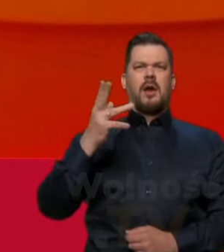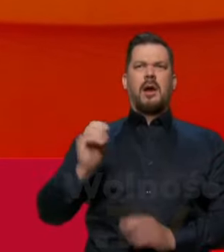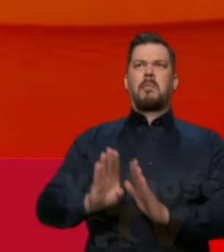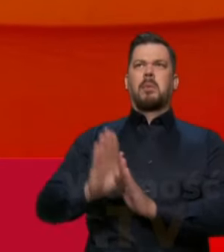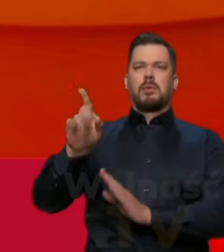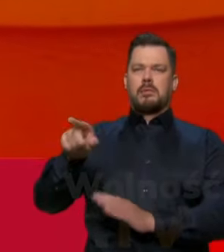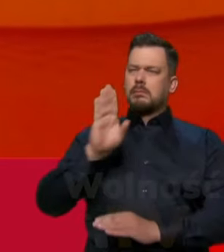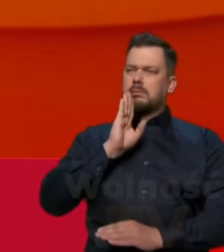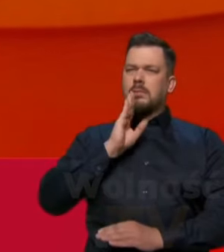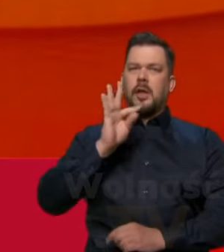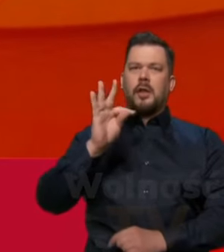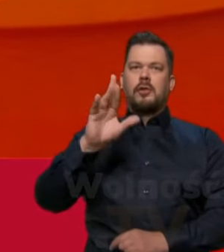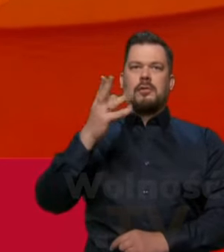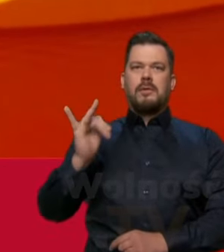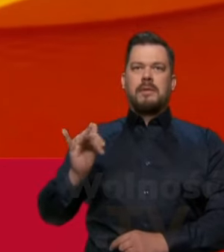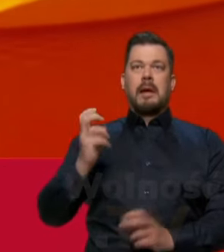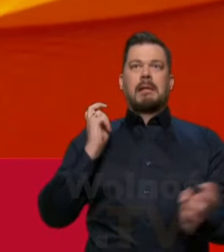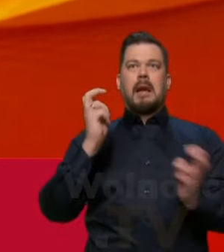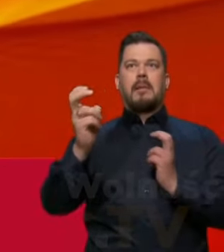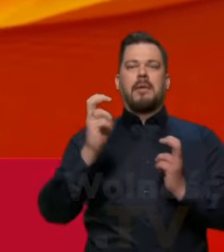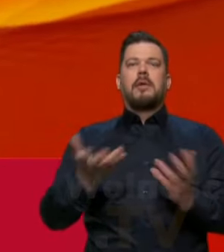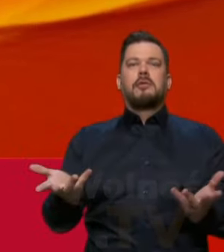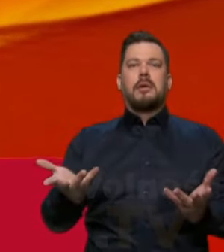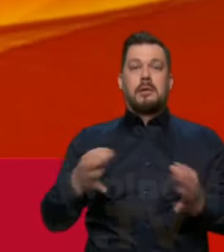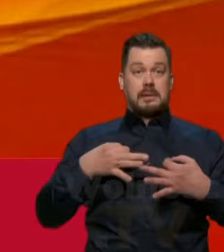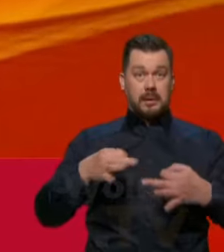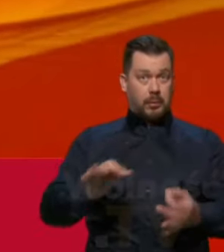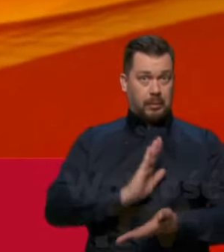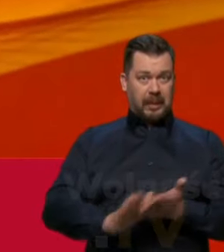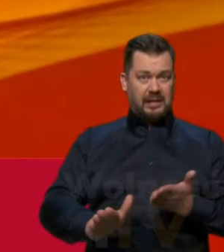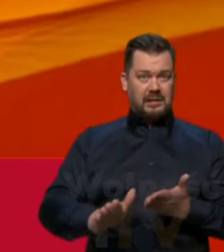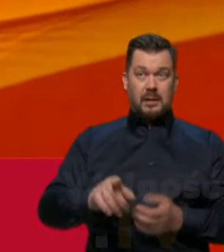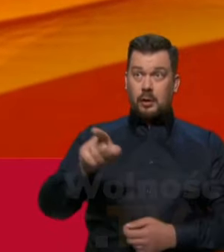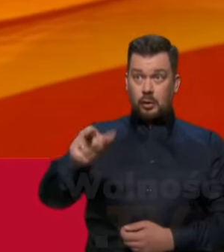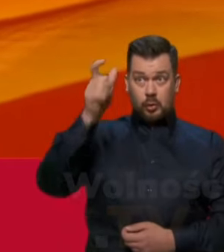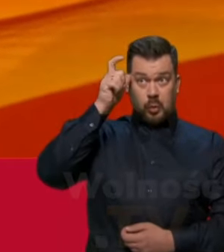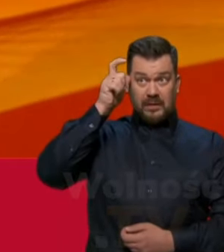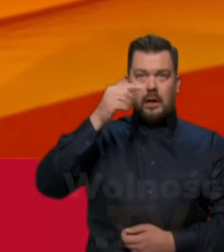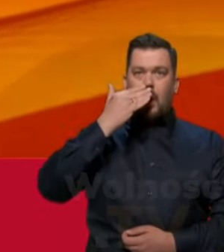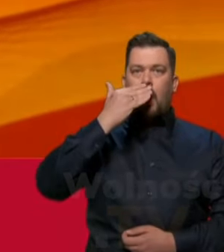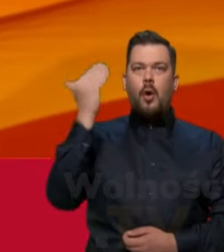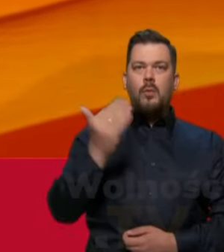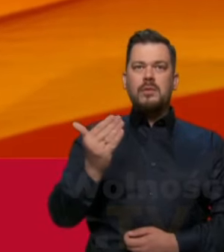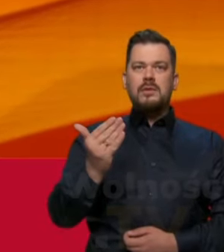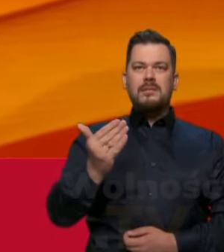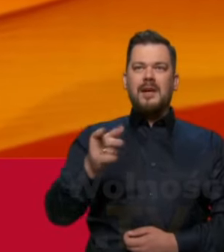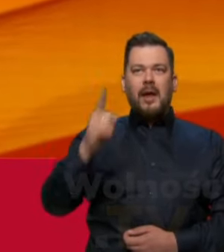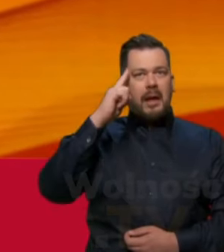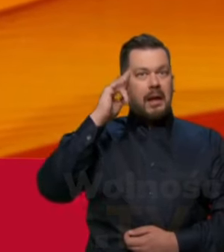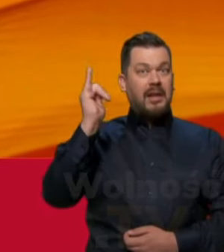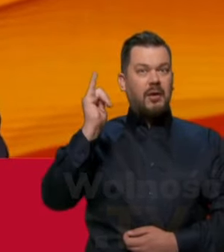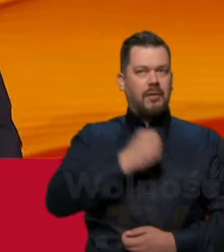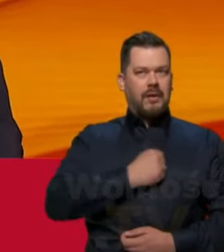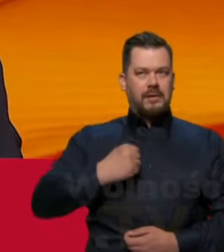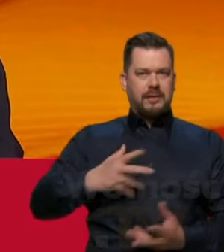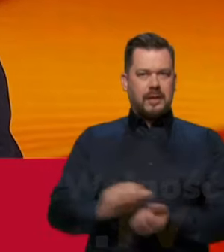człowieka, gdzie tam są tramwaje w Korei Północnej i nie ma samochodów. Ten człowiek to jest komunista, który takiej Warszawy chce.